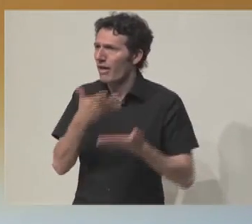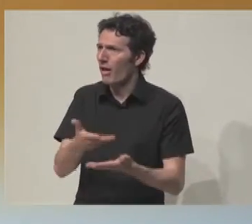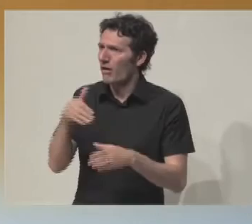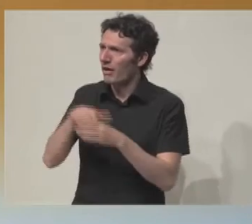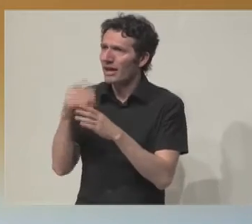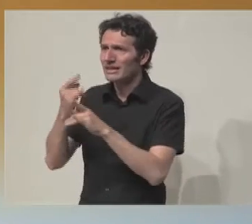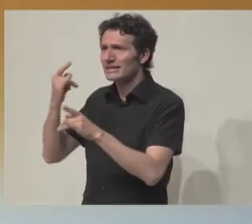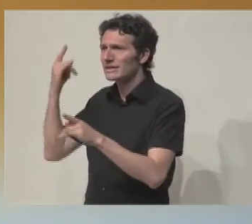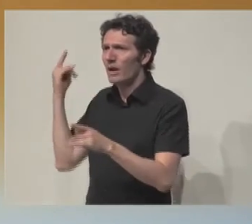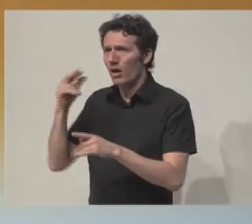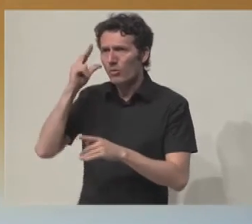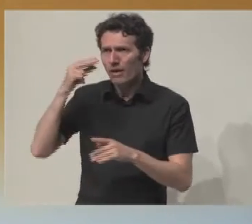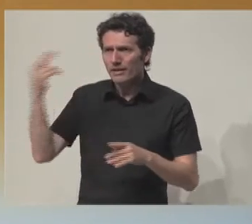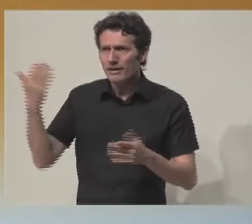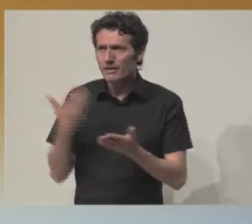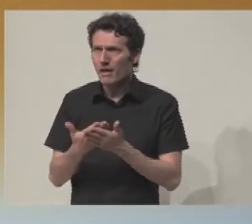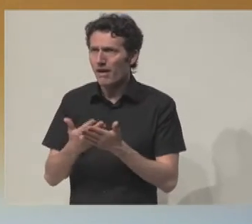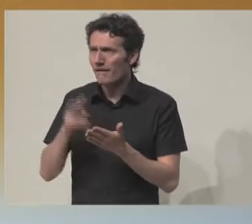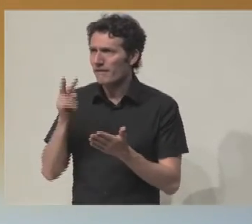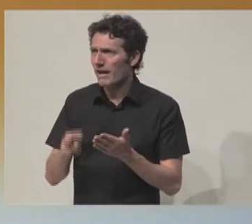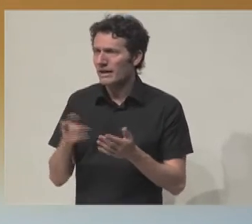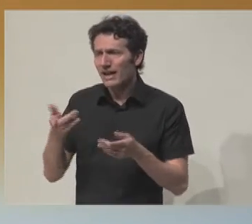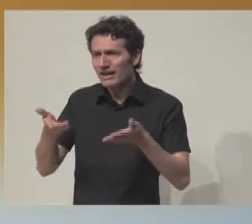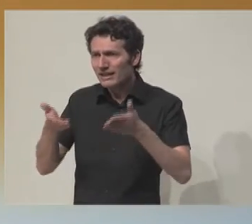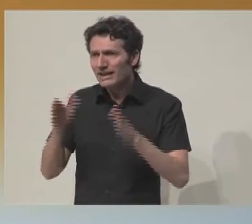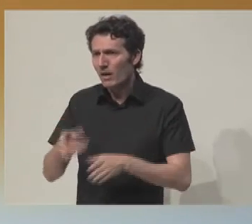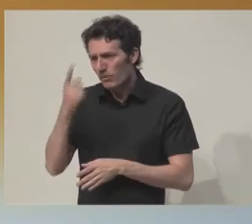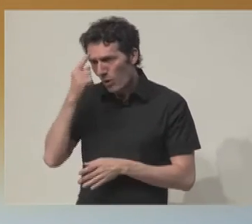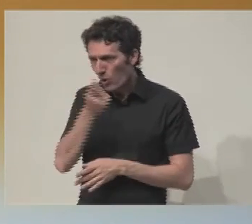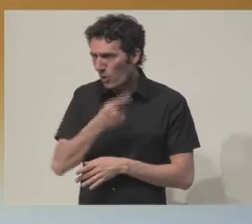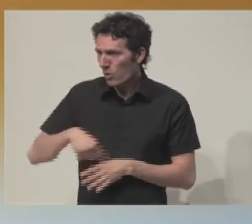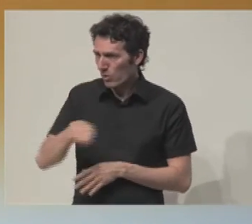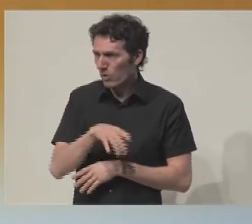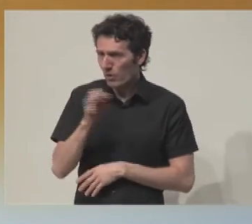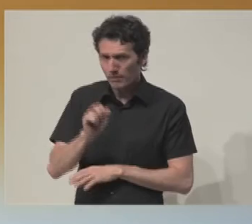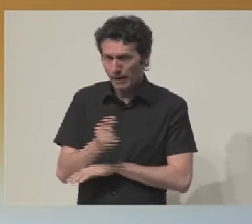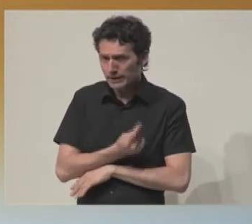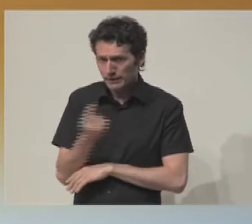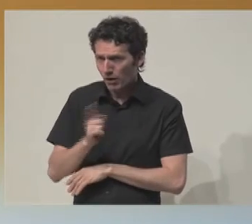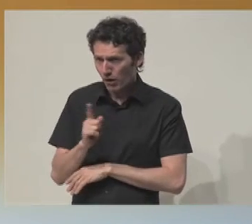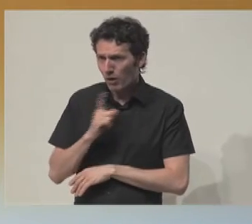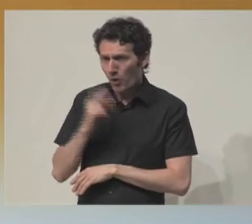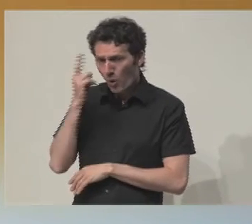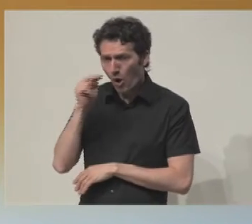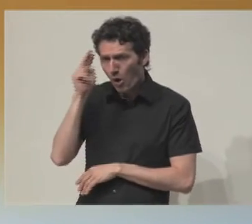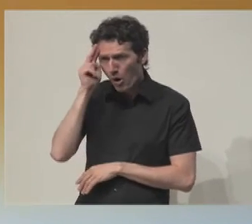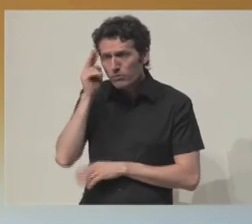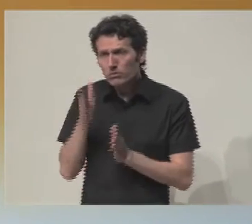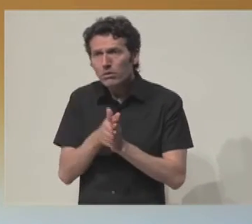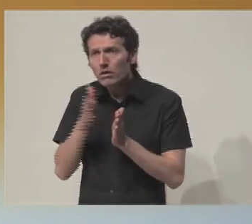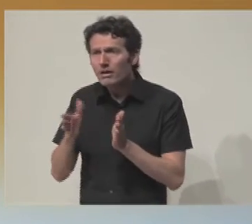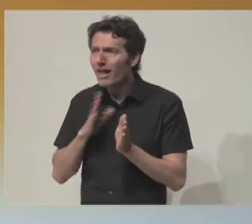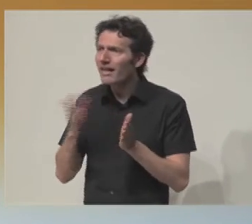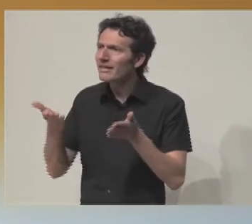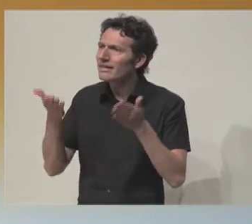et croyez-moi ce n'est pas seulement une décision pour nous les européens fait une